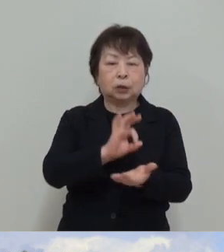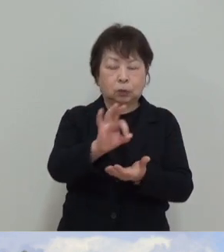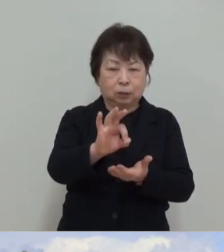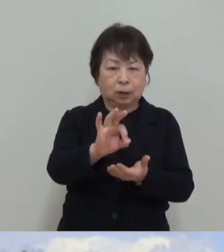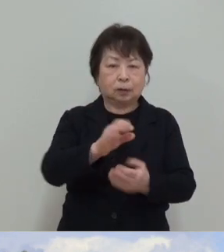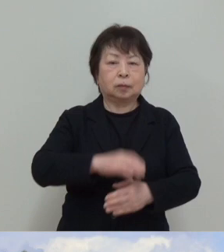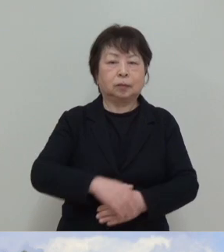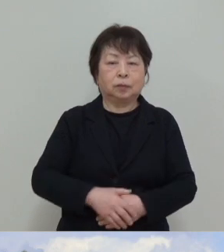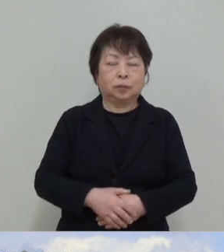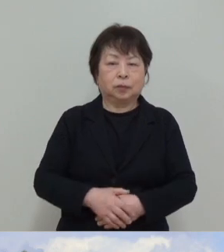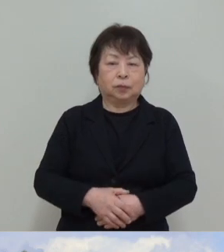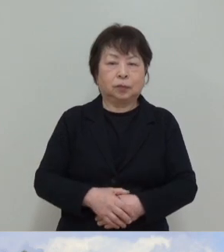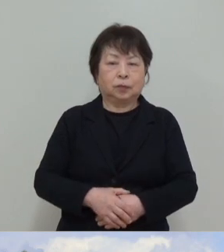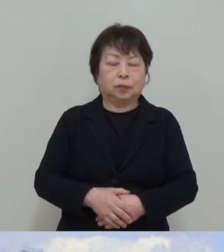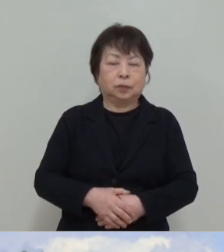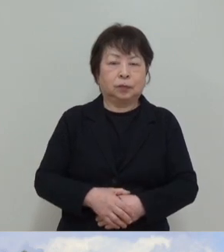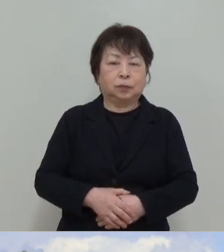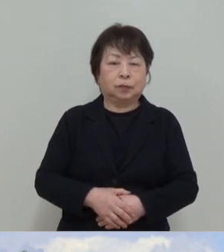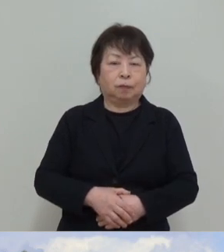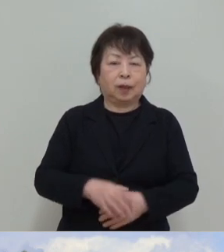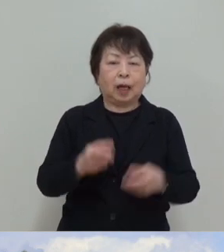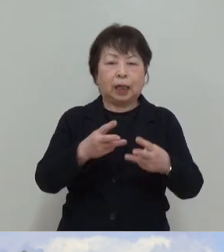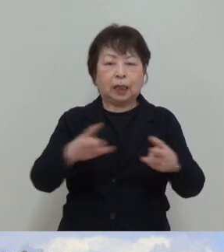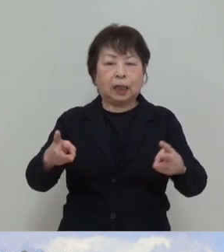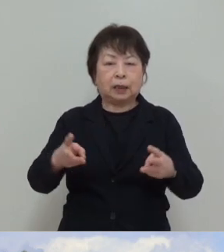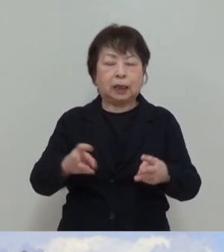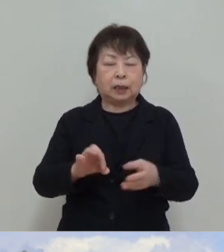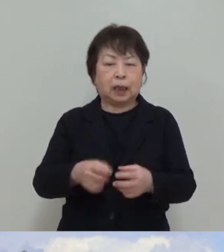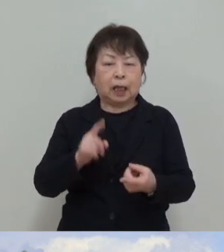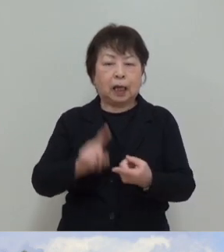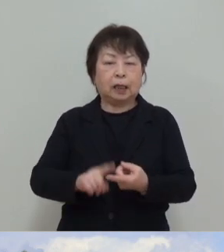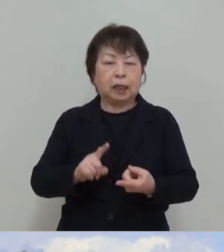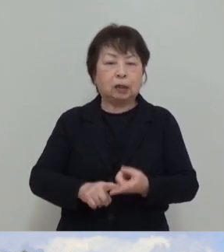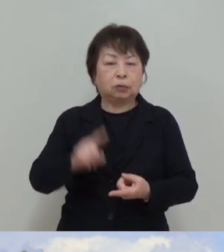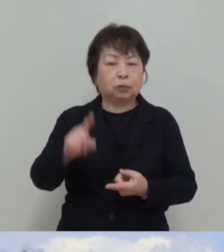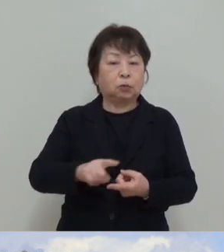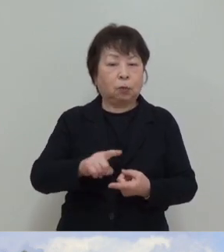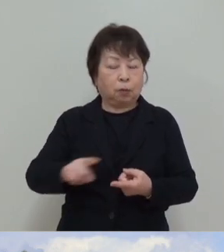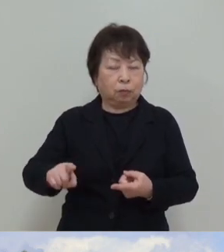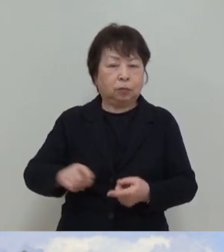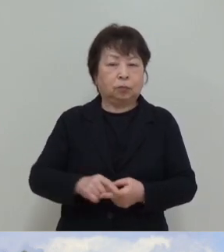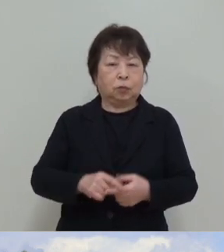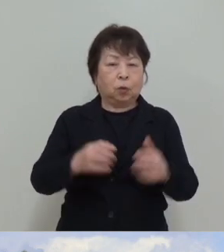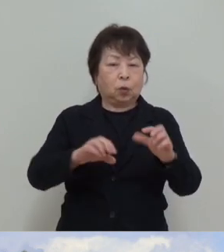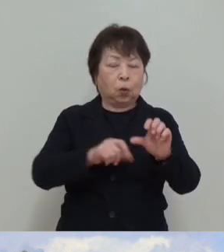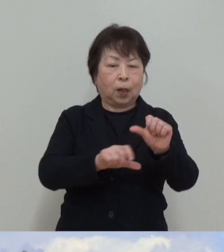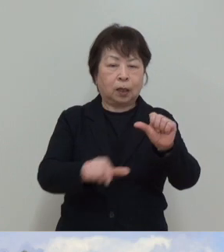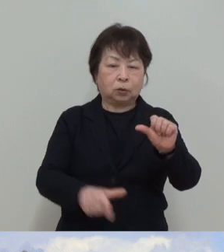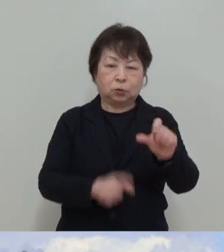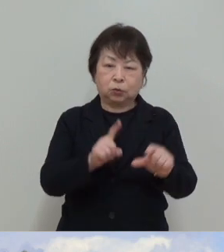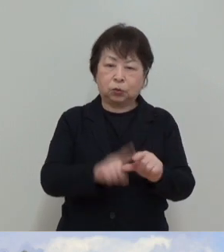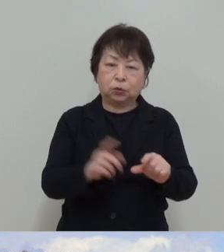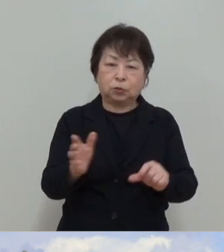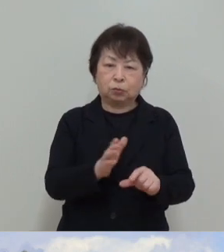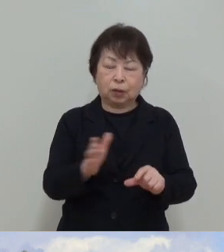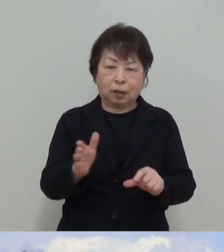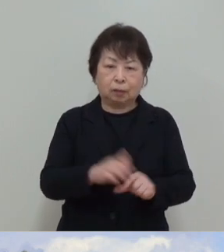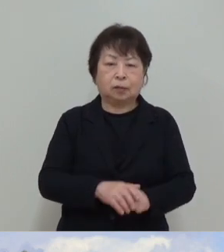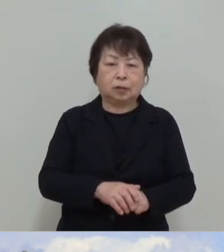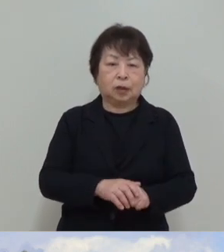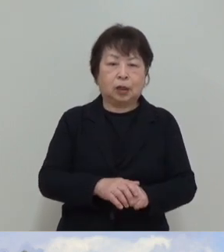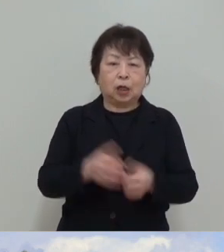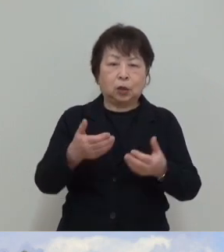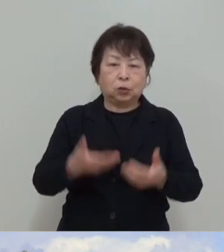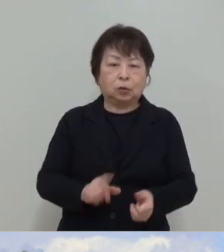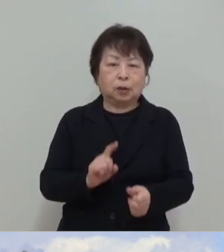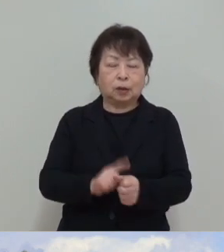。非課税世帯で該当となる世帯には、5月中旬から住民